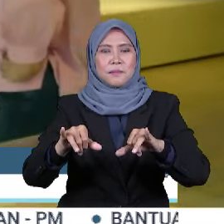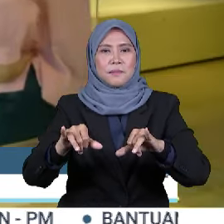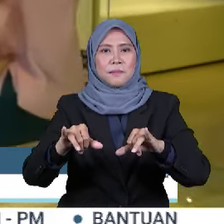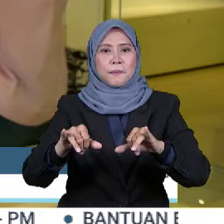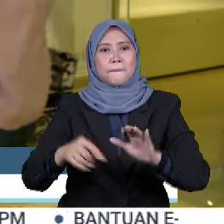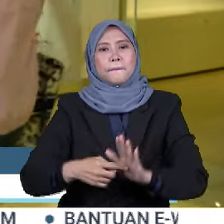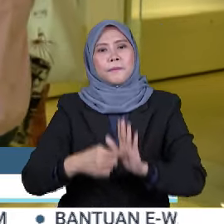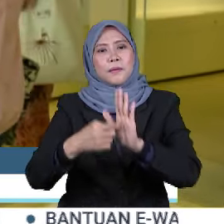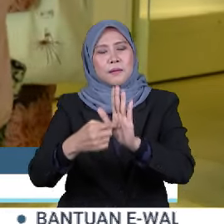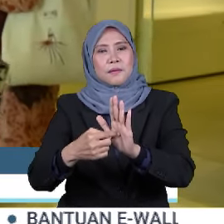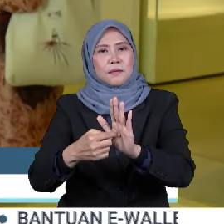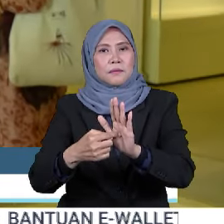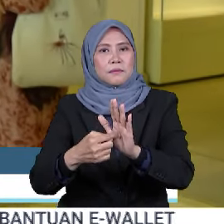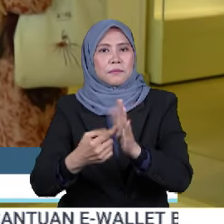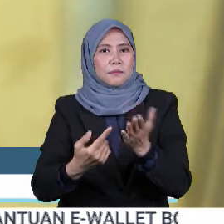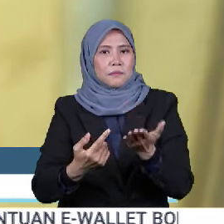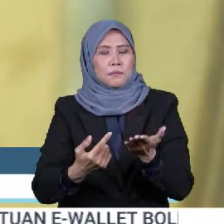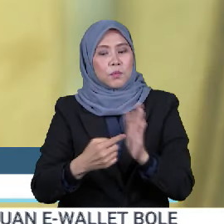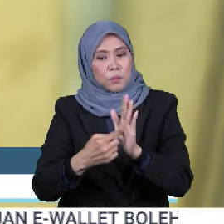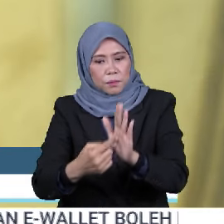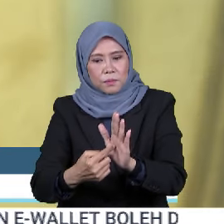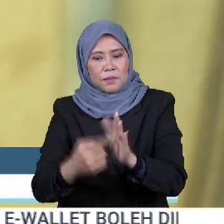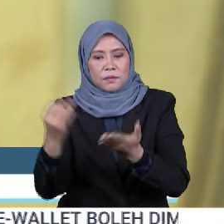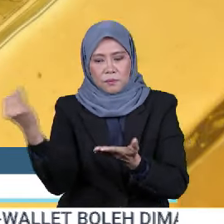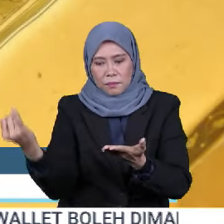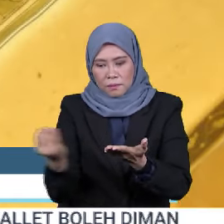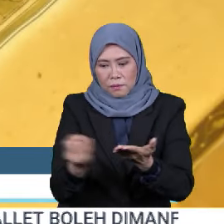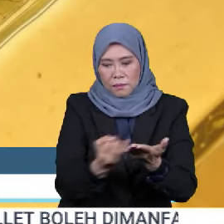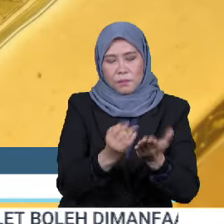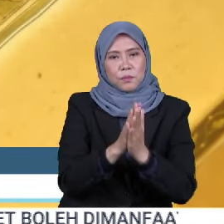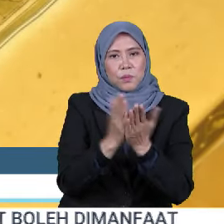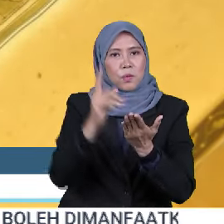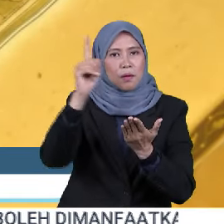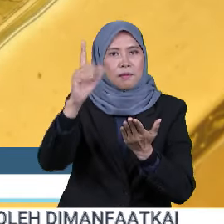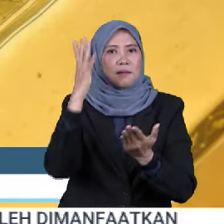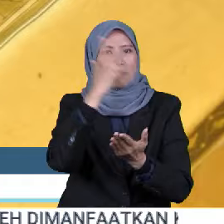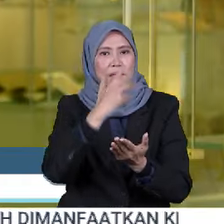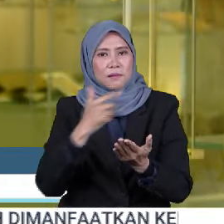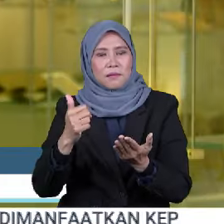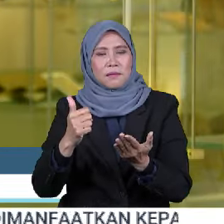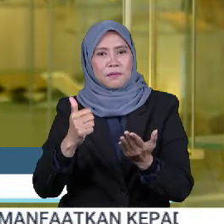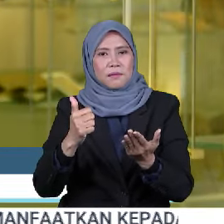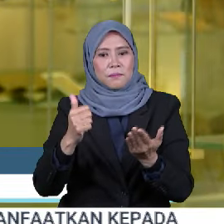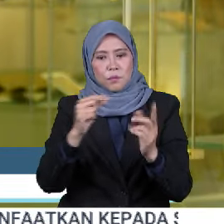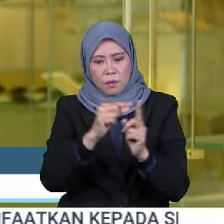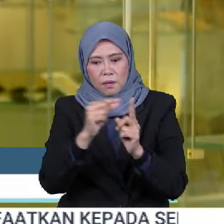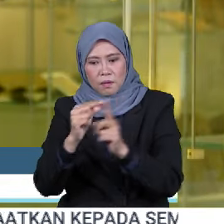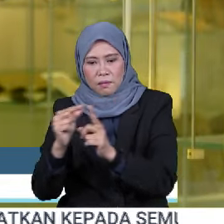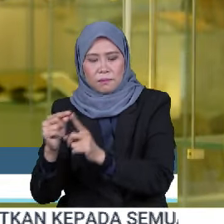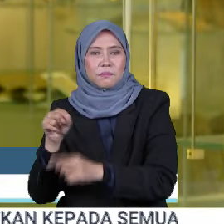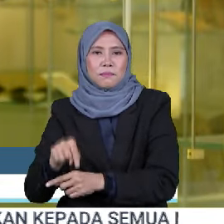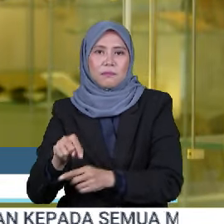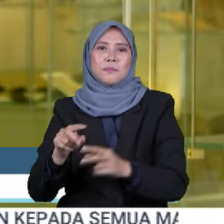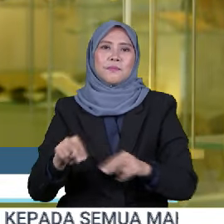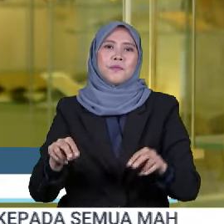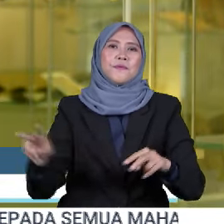mengenekahkan mushaf-mushaf Quran yang nadir, yang cantik dan juga yang mempunyai nilai-nilai yang